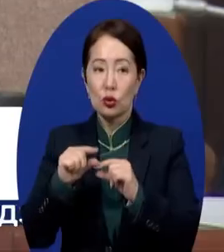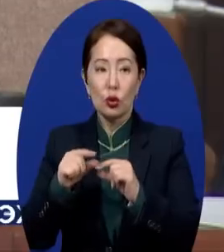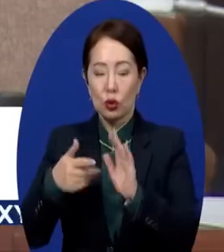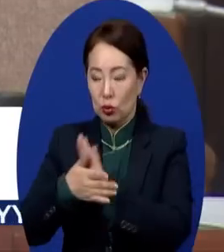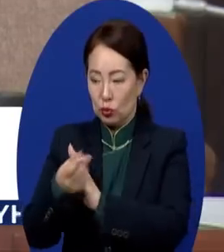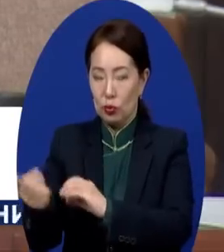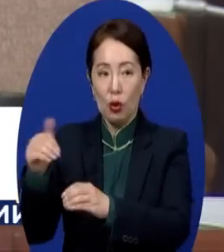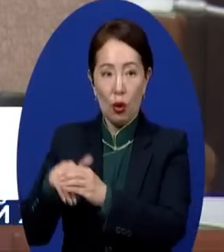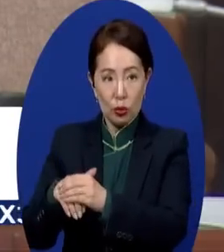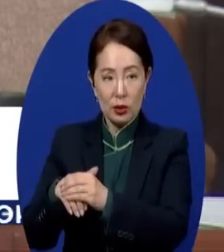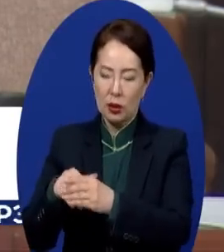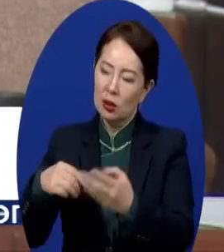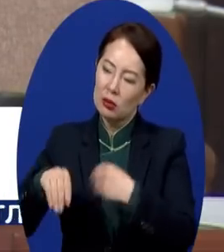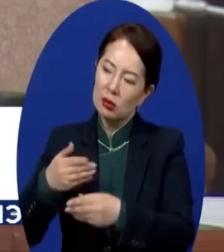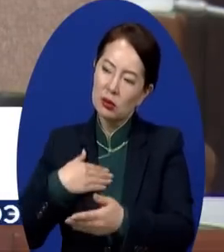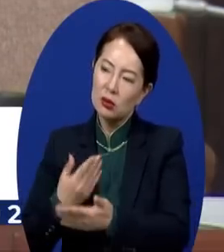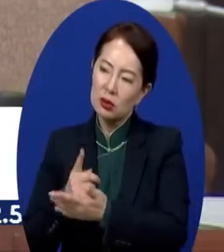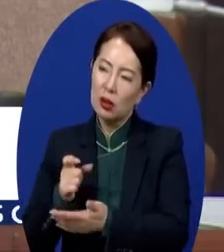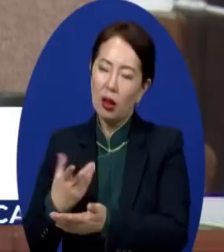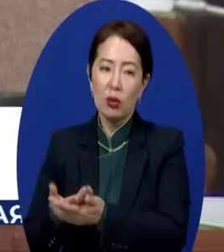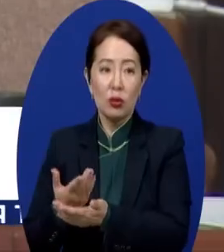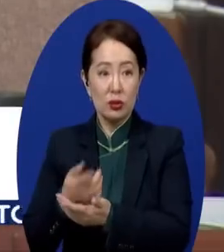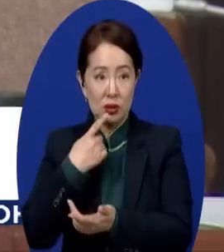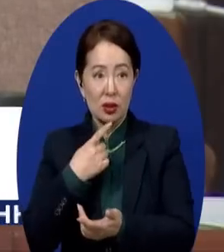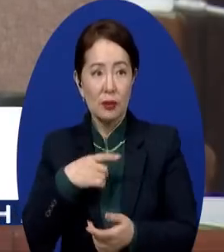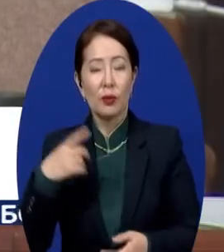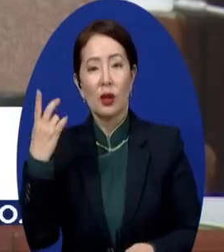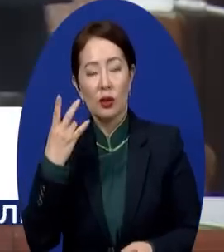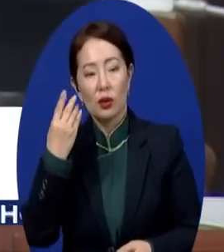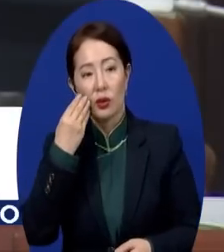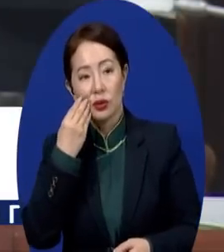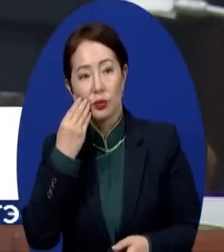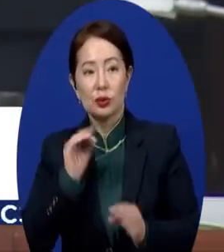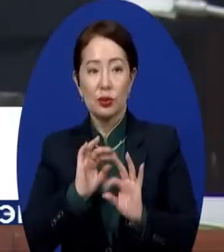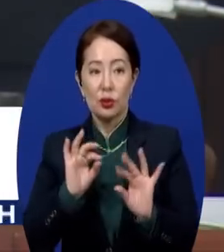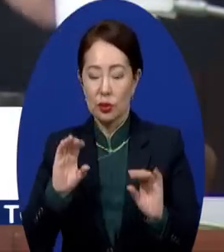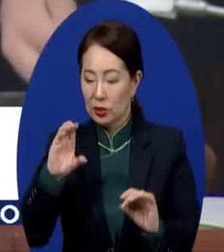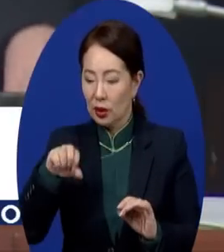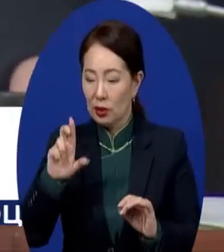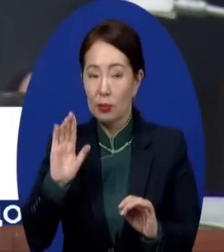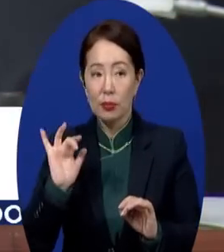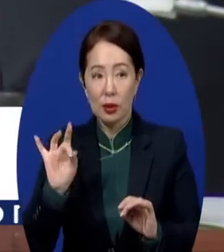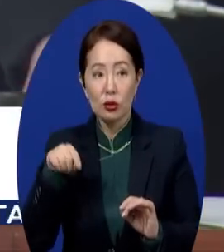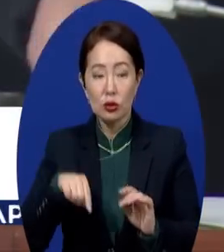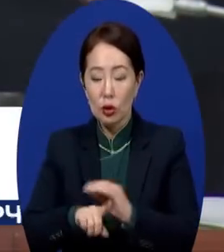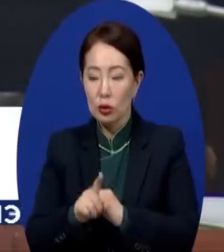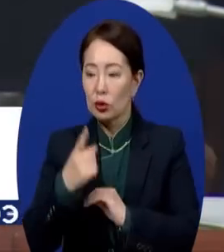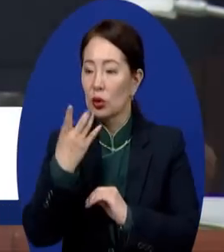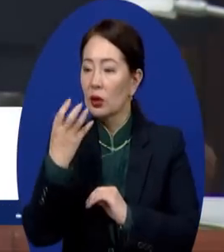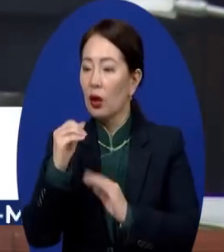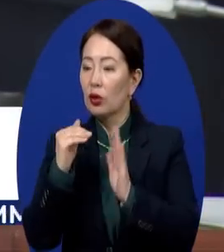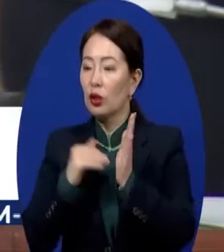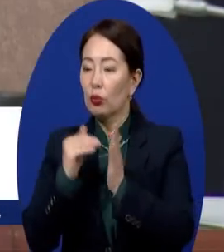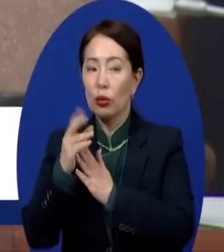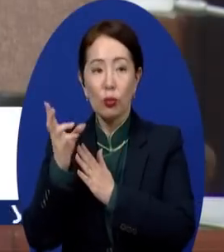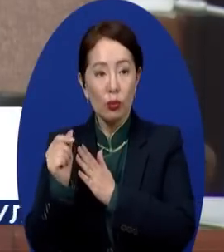Энэ хэлбэрээр одоо зээл олгож өгөөч гэхэд одоо энэ жил ихэд бол энэ ногоо жимс жимсгэнд энэ салбар дээр нэг 150 тэрбум төгрөг за салбарын хэмжээнд